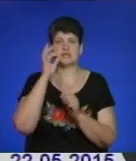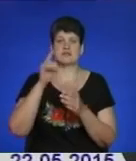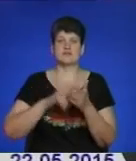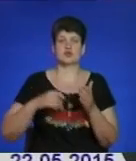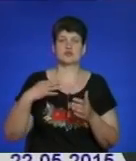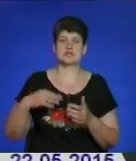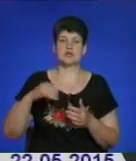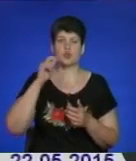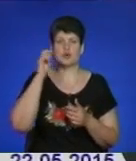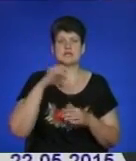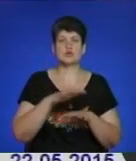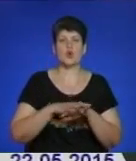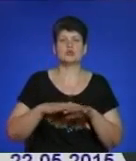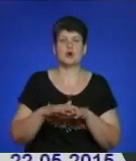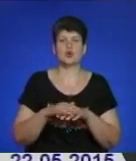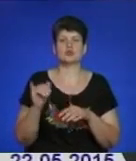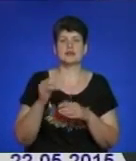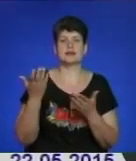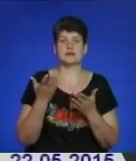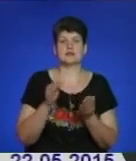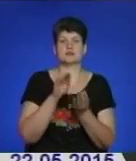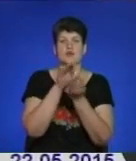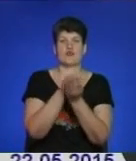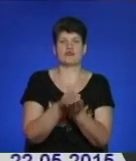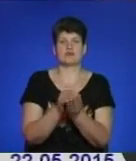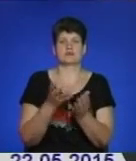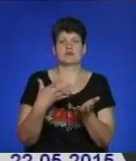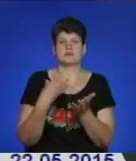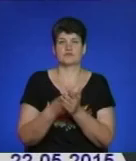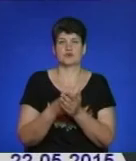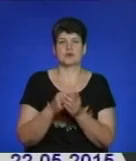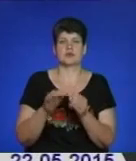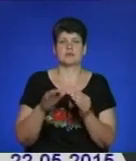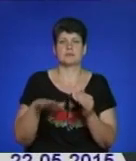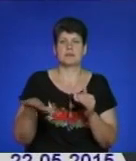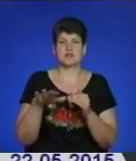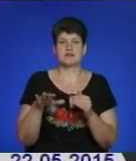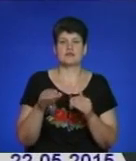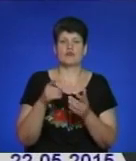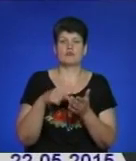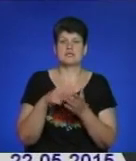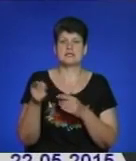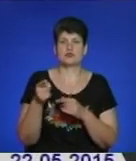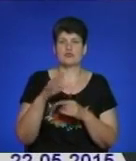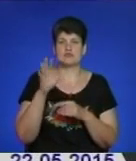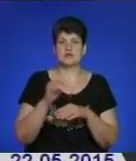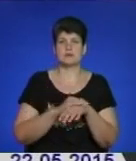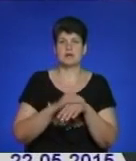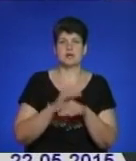спомини добрих діл, які були зроблені митрополитом Київським всієї України Мефодієм. Запрошуємо